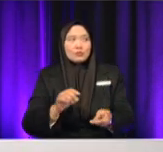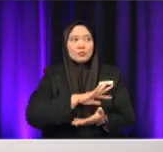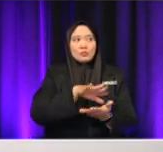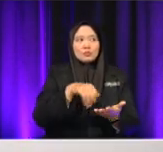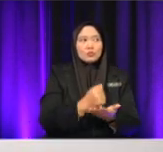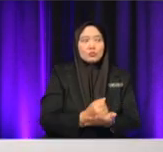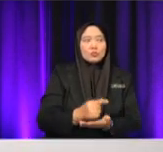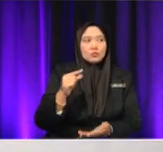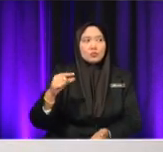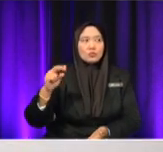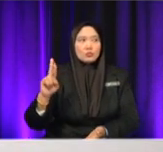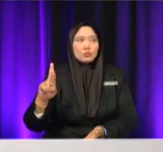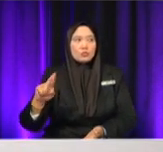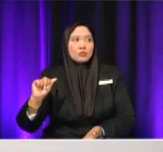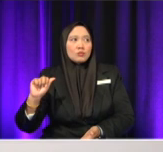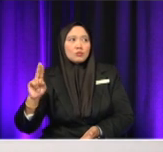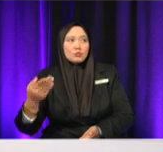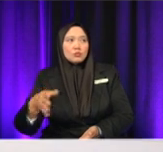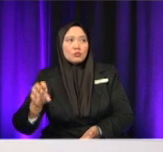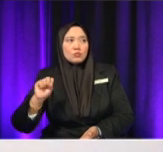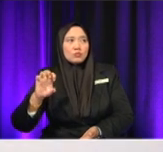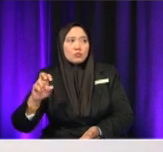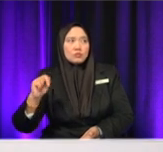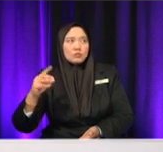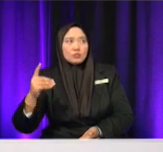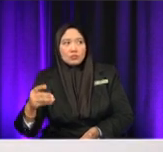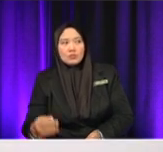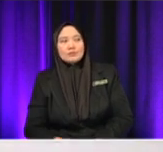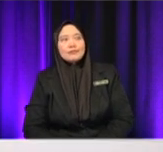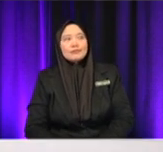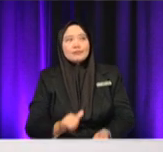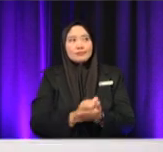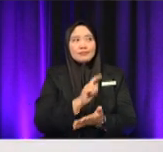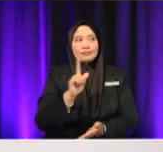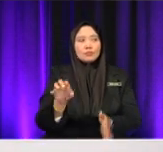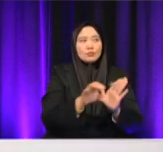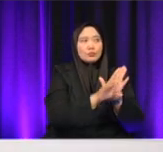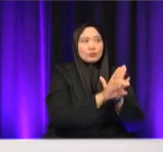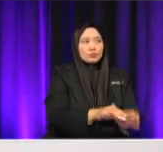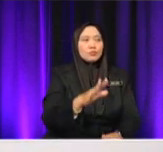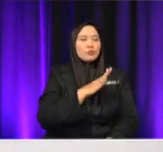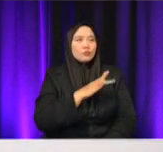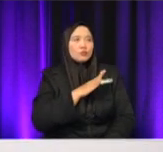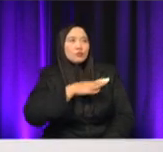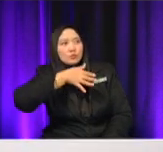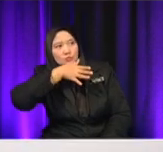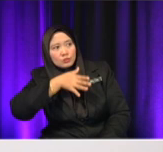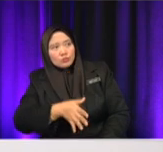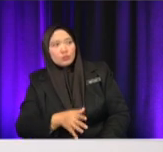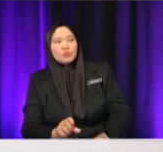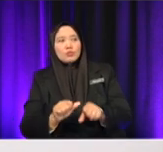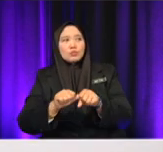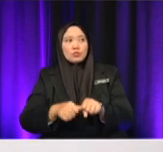Sunda Itulah contoh akhlak Baginda agar dunia bahagia selamanya Oke yang kedua hanya